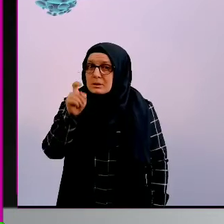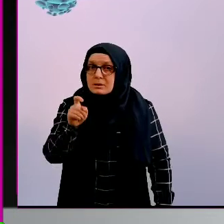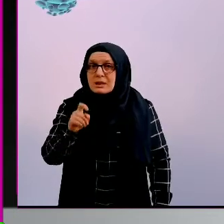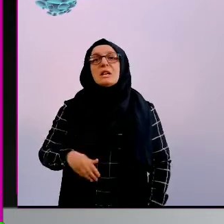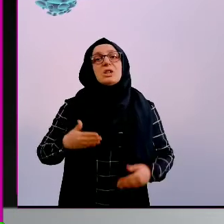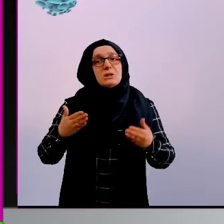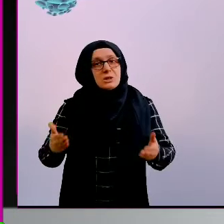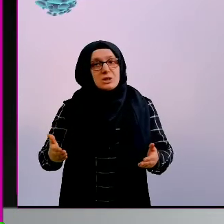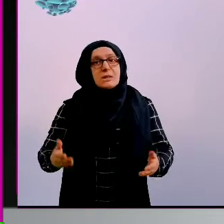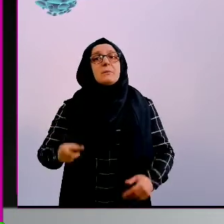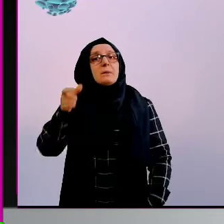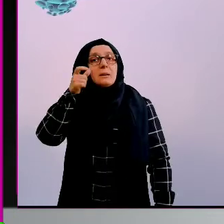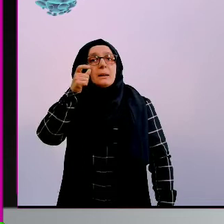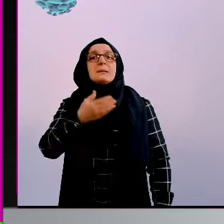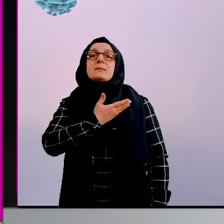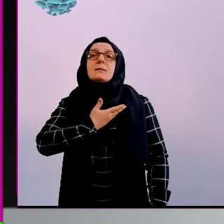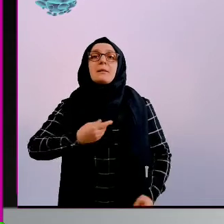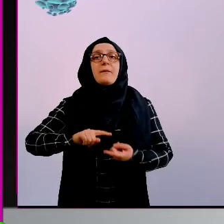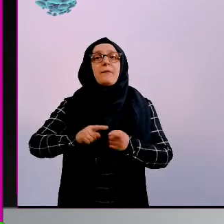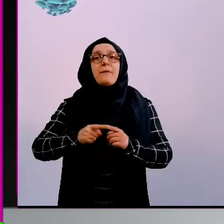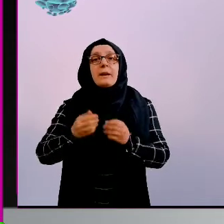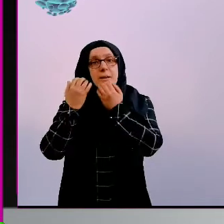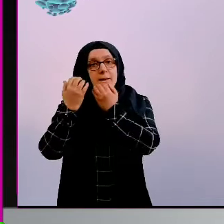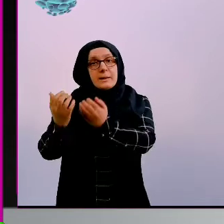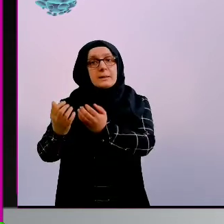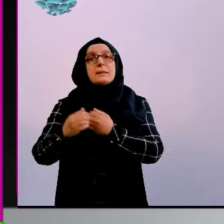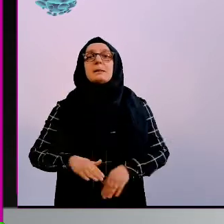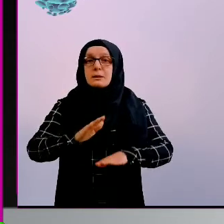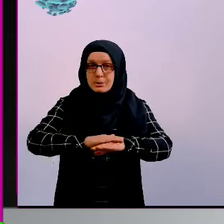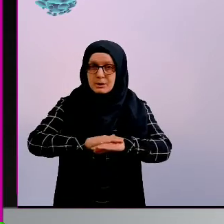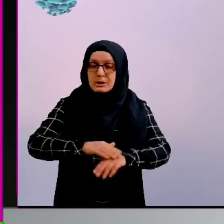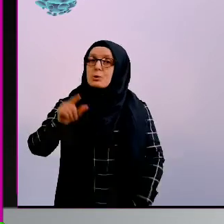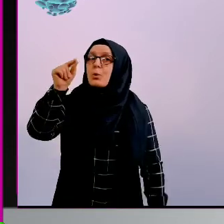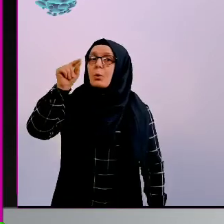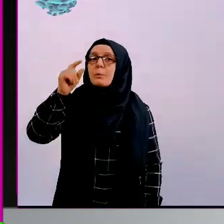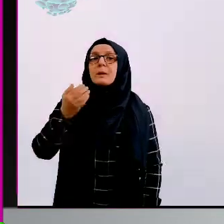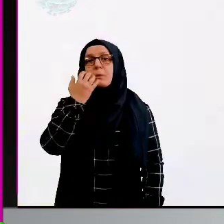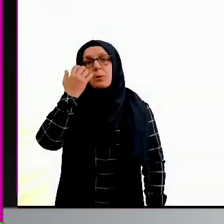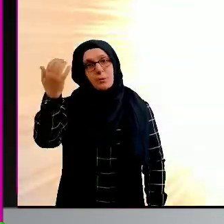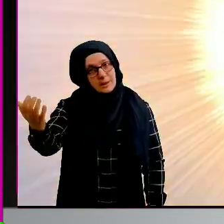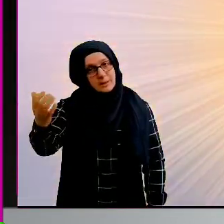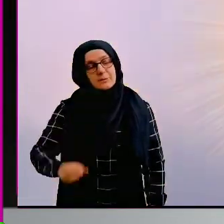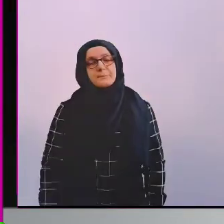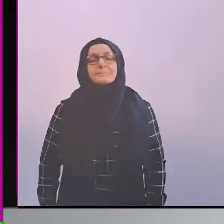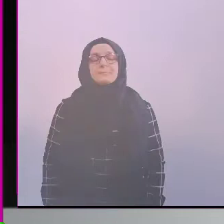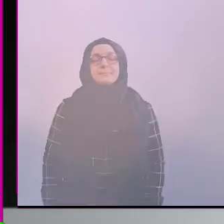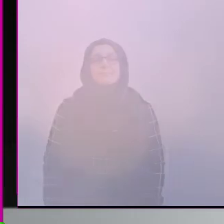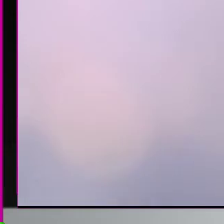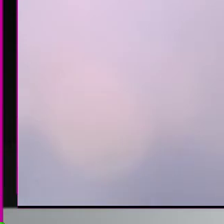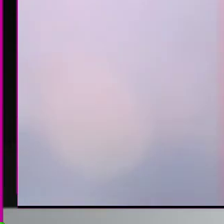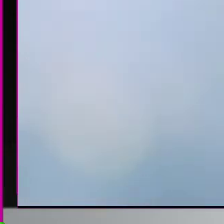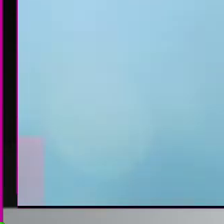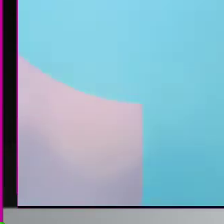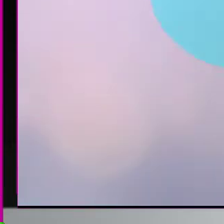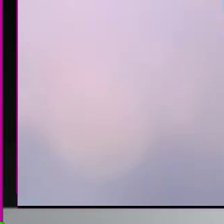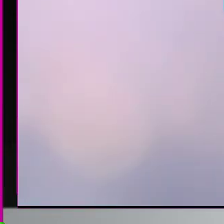çaba göstermemiz gerekiyor. Peki ama nasıl mı? İşte özen, sevgi ve ilginizle uygulayabileceğiniz 11 öneri.